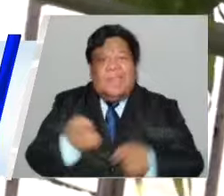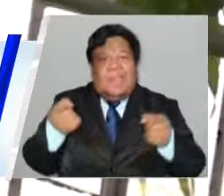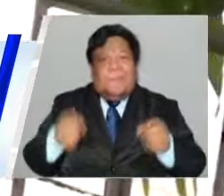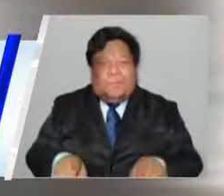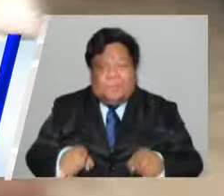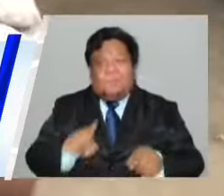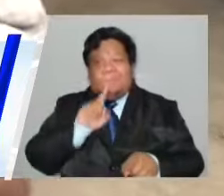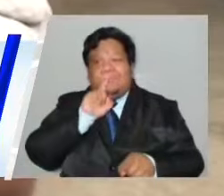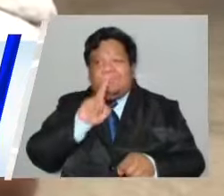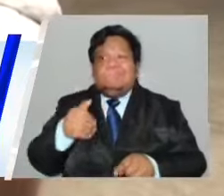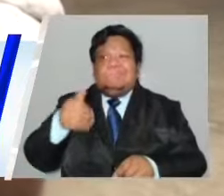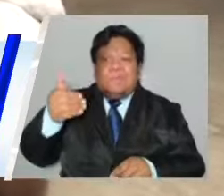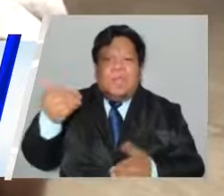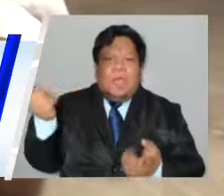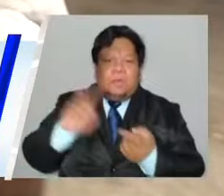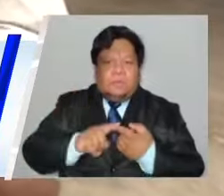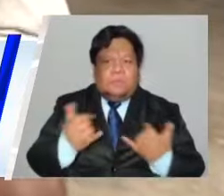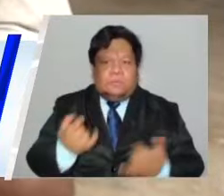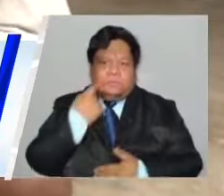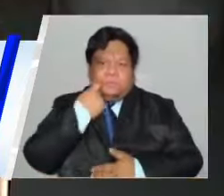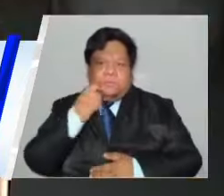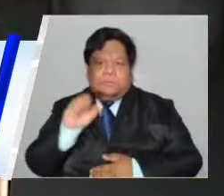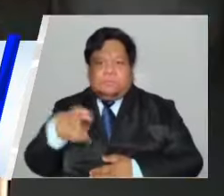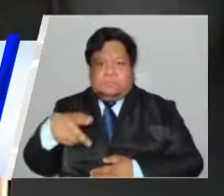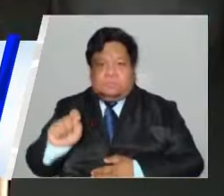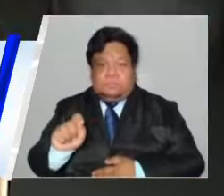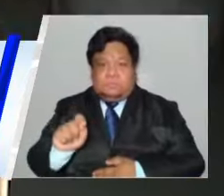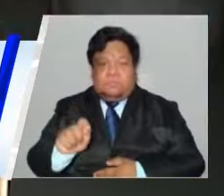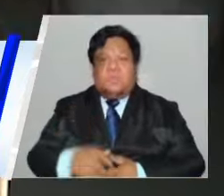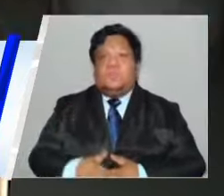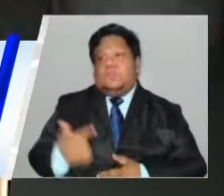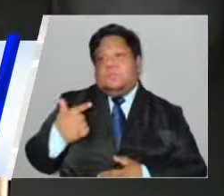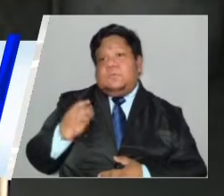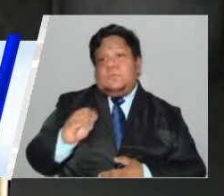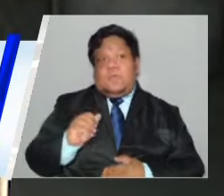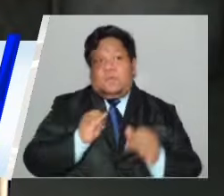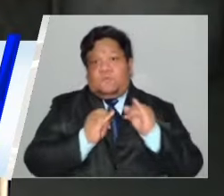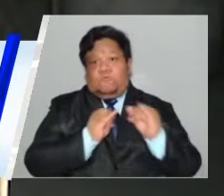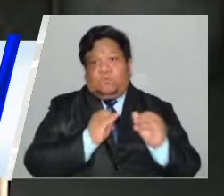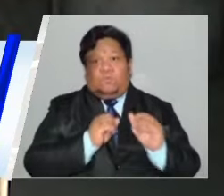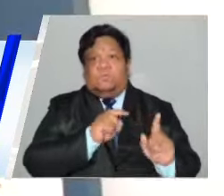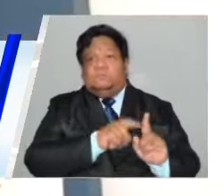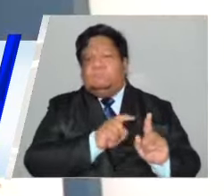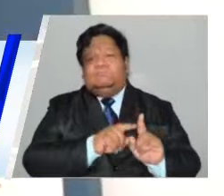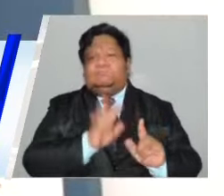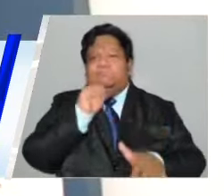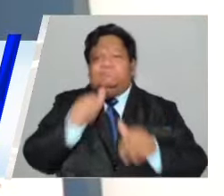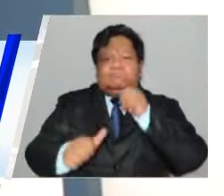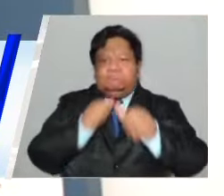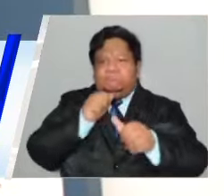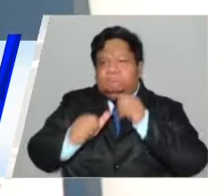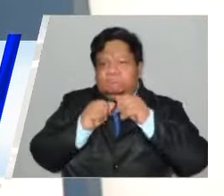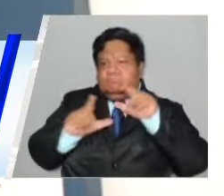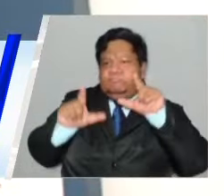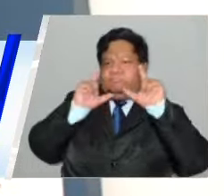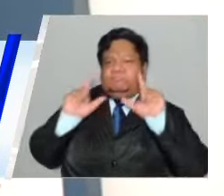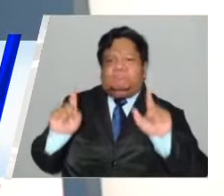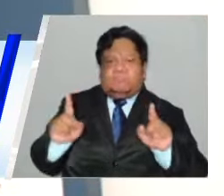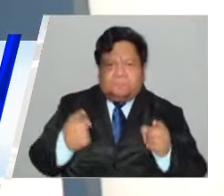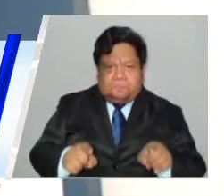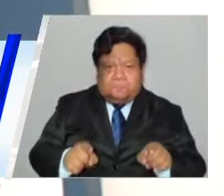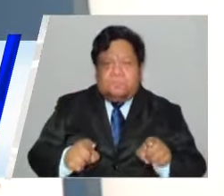nitong Setyembre. Sa panayam ng GMA Regional TV, mariing tinanggi ng suspect ang mga panatang laban sa kanya. Hawak din ng San Miguel Municipal